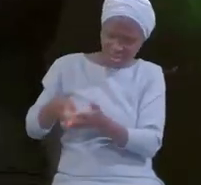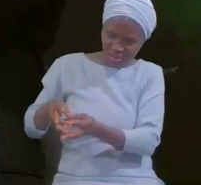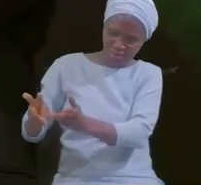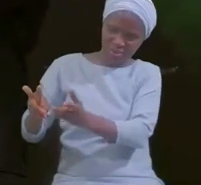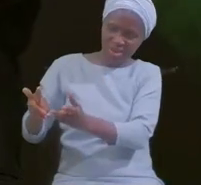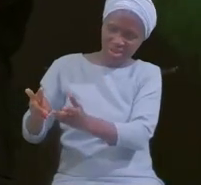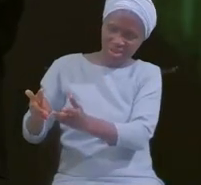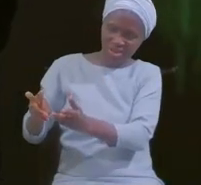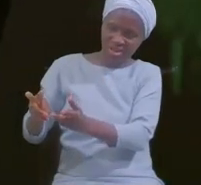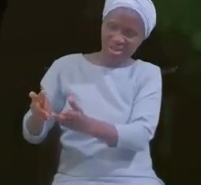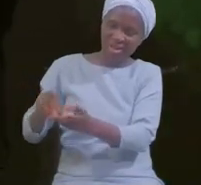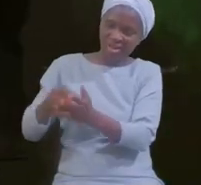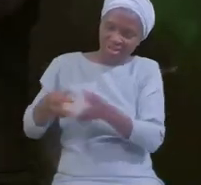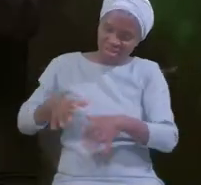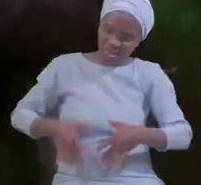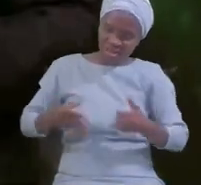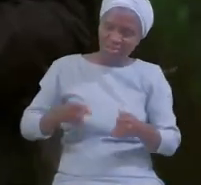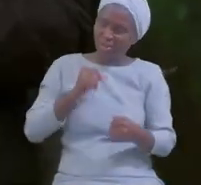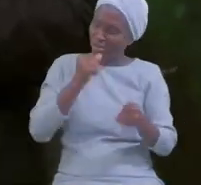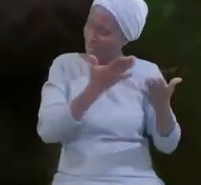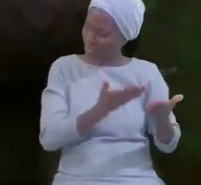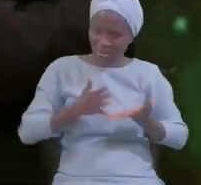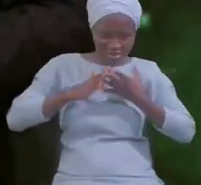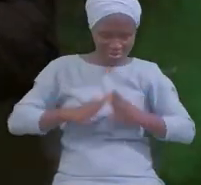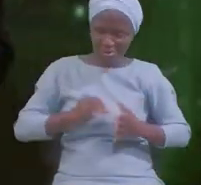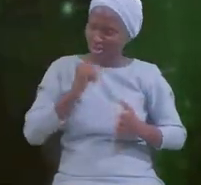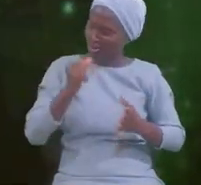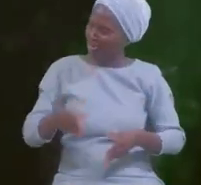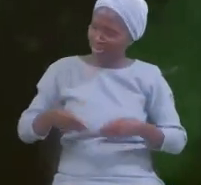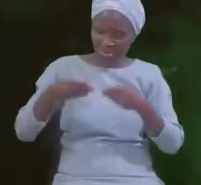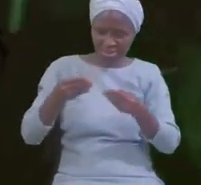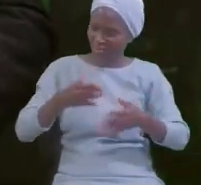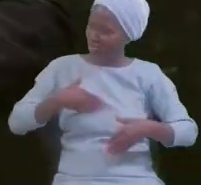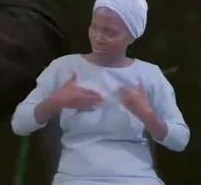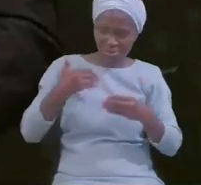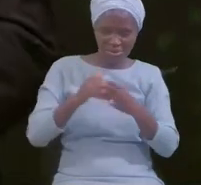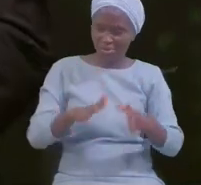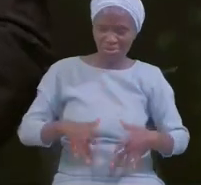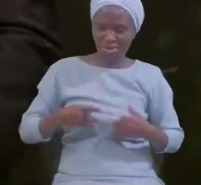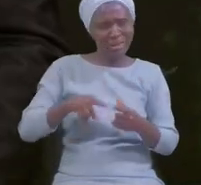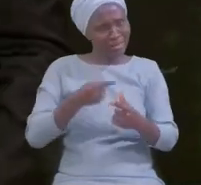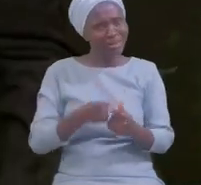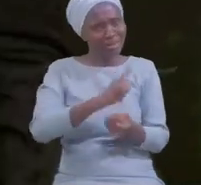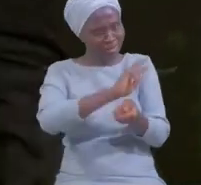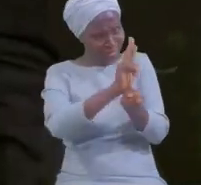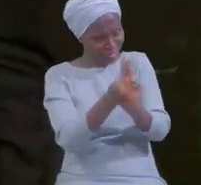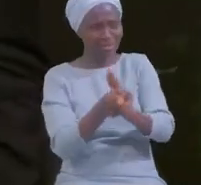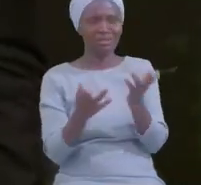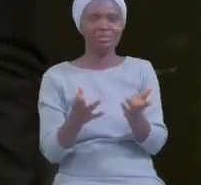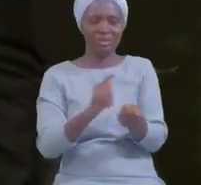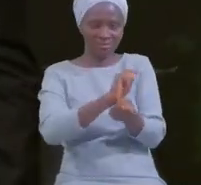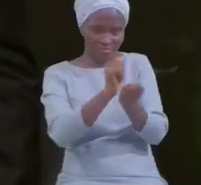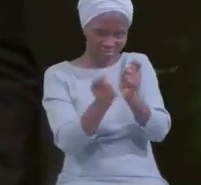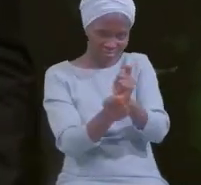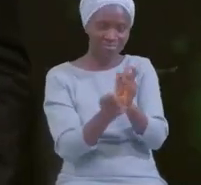vous donne pas la victoire, cela n'amène pas la joie. Repentez-vous seulement, détournez-vous de ce lieu. Vous